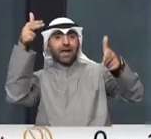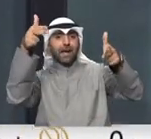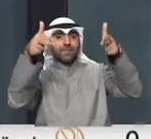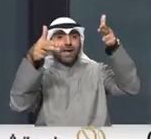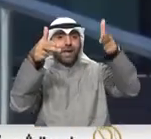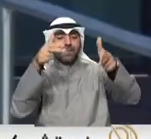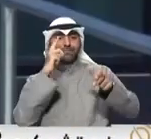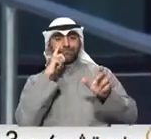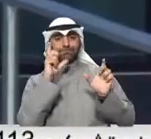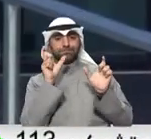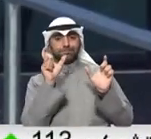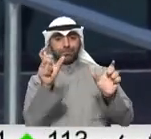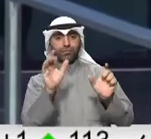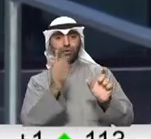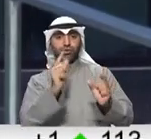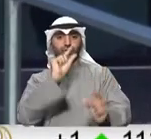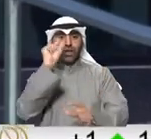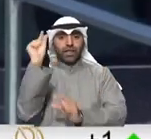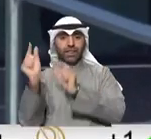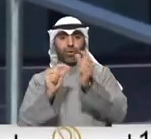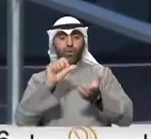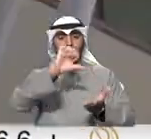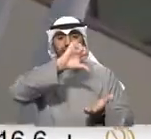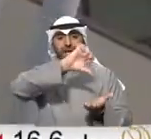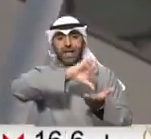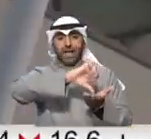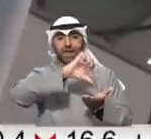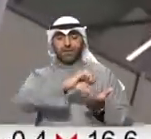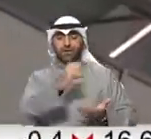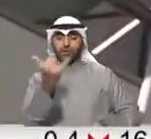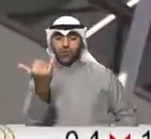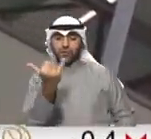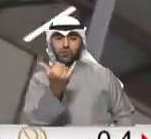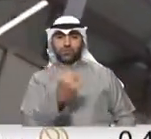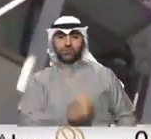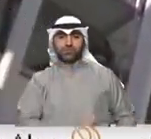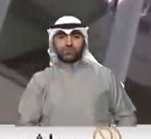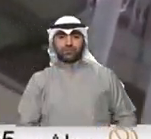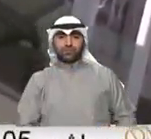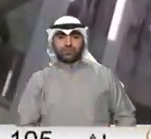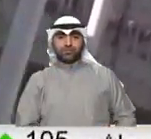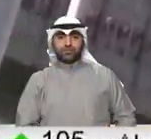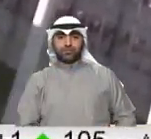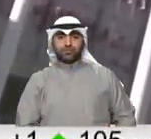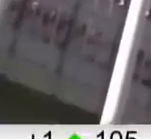المتحدة وأستراليا، والأمن النووي وضمانات السلامة في أوكرانيا.